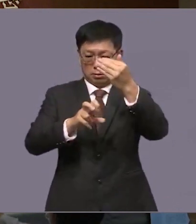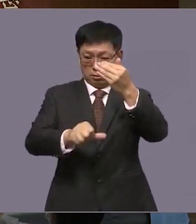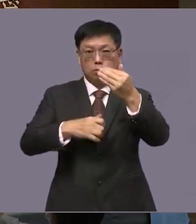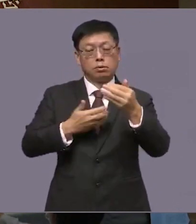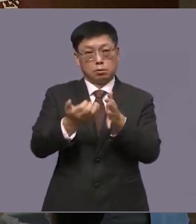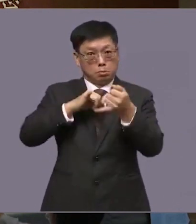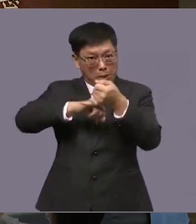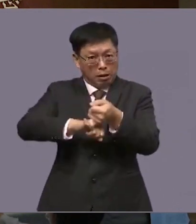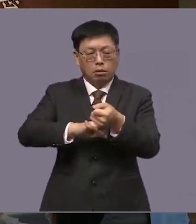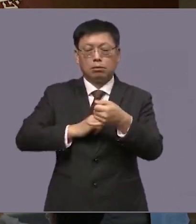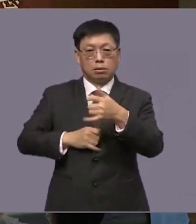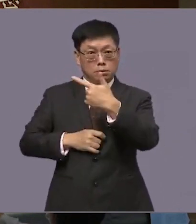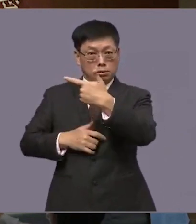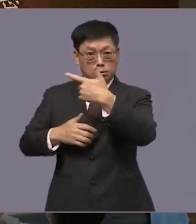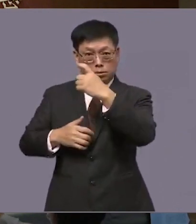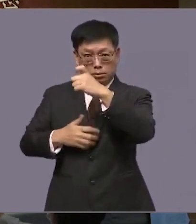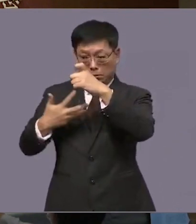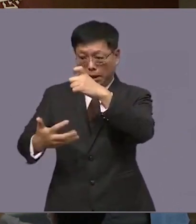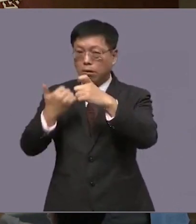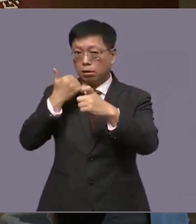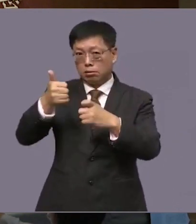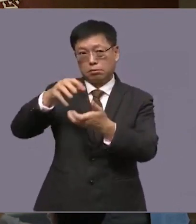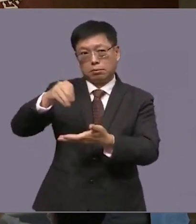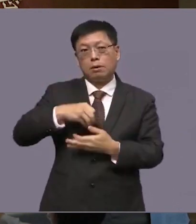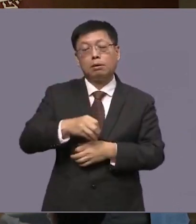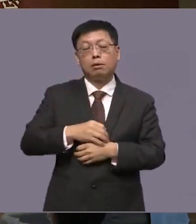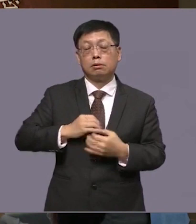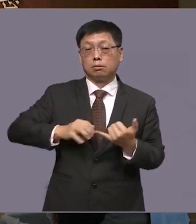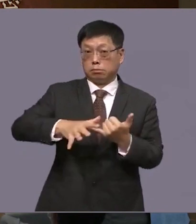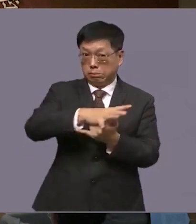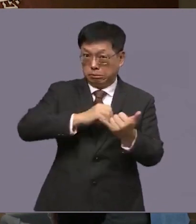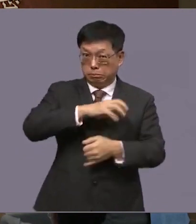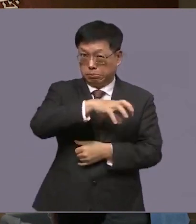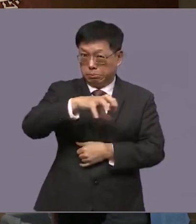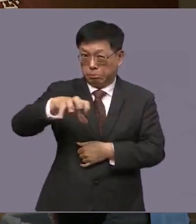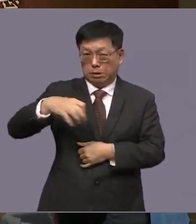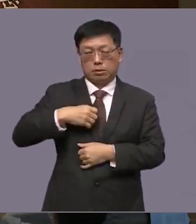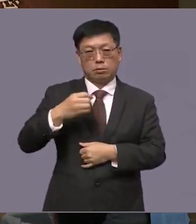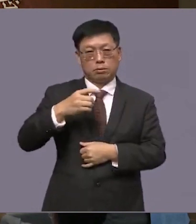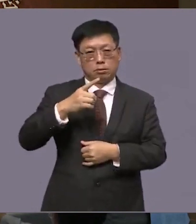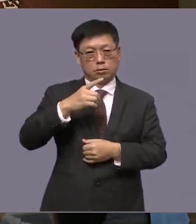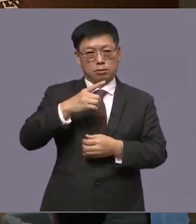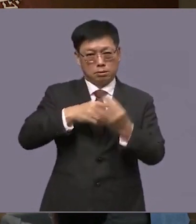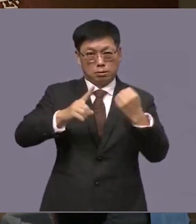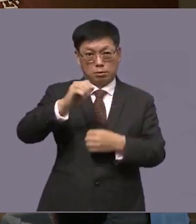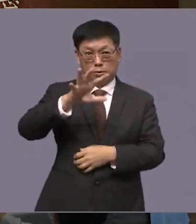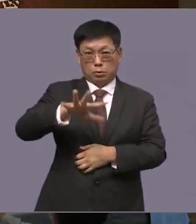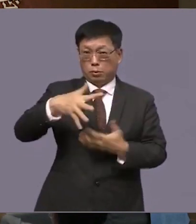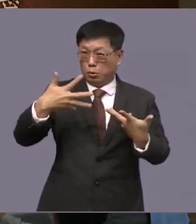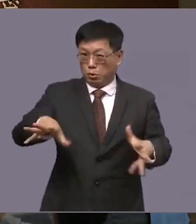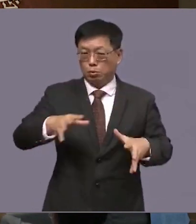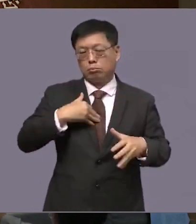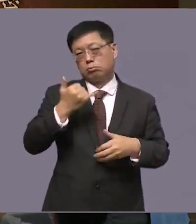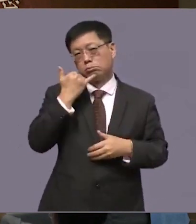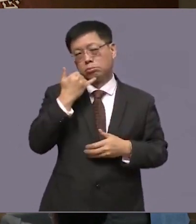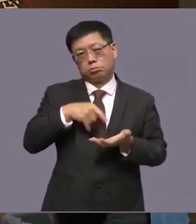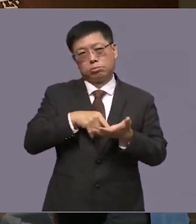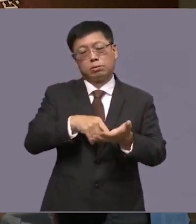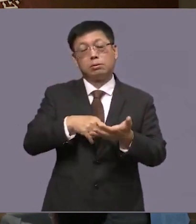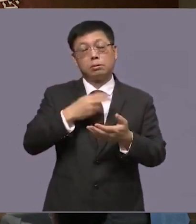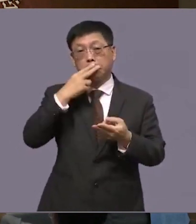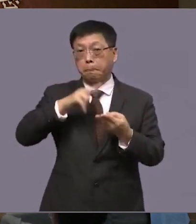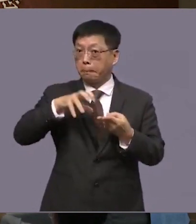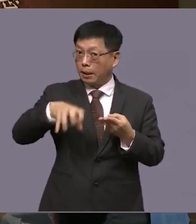预订，十月八号开始领取。全国有15000多家门市。邮局